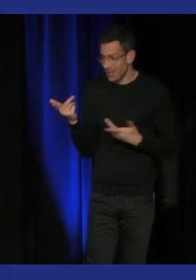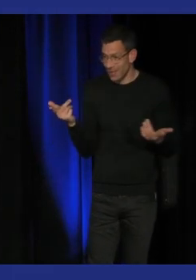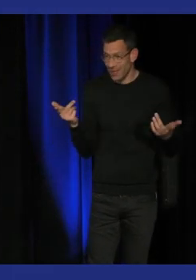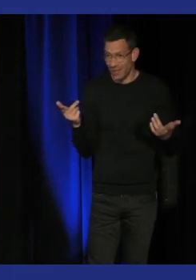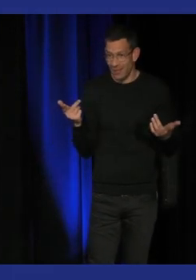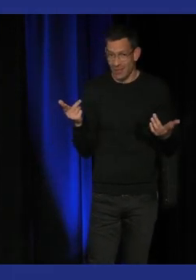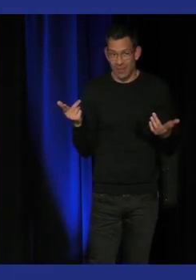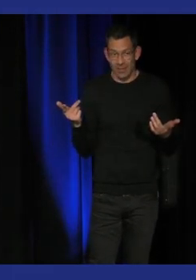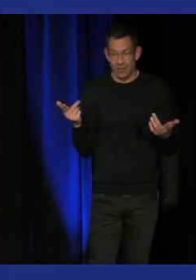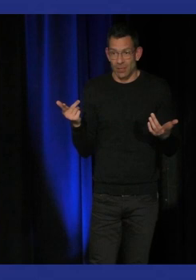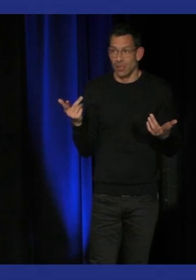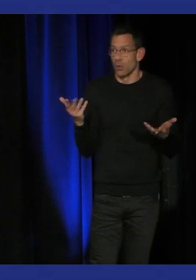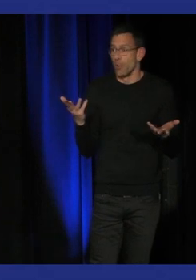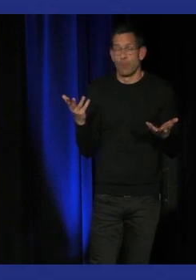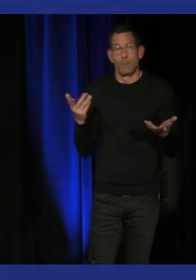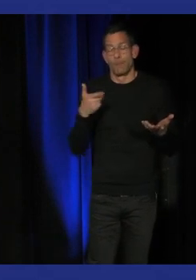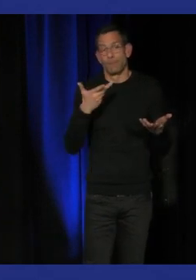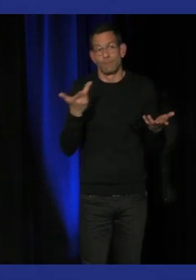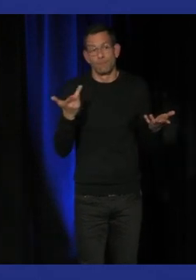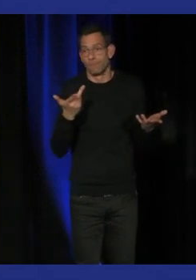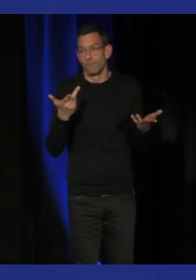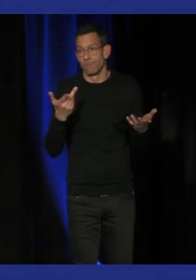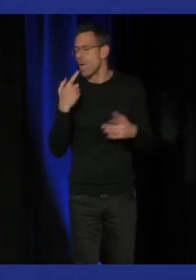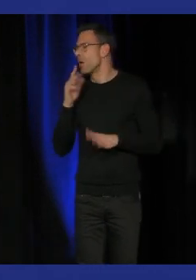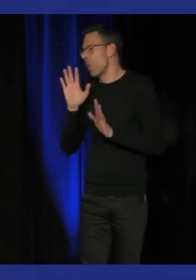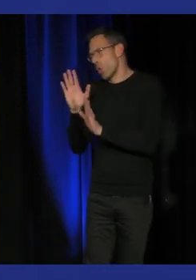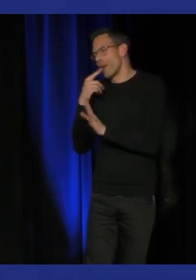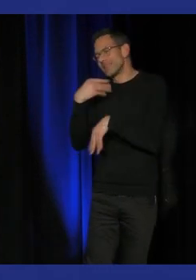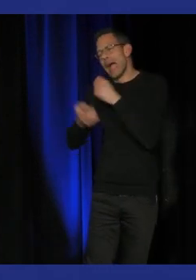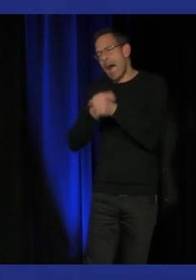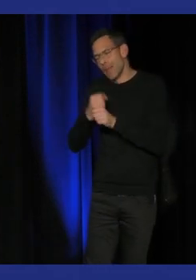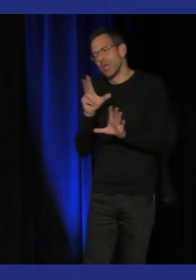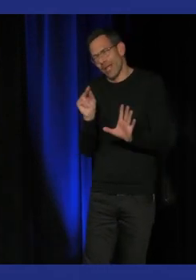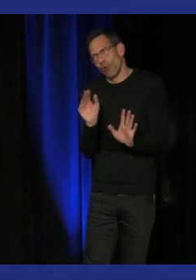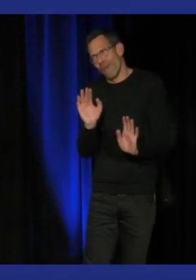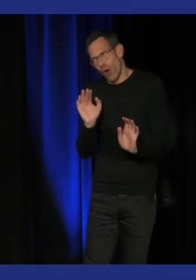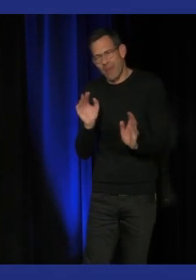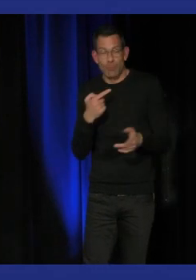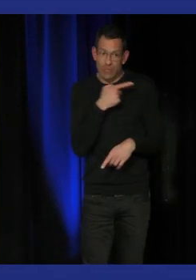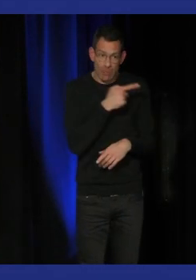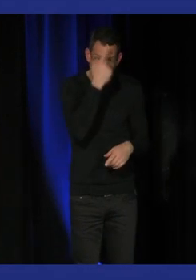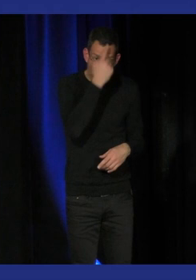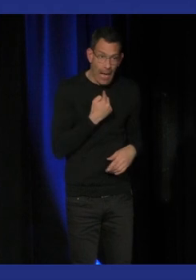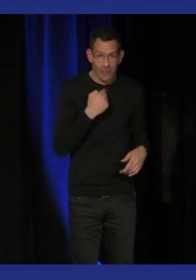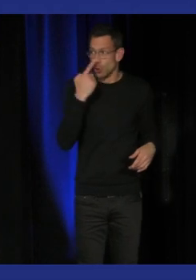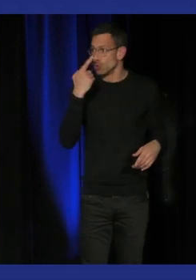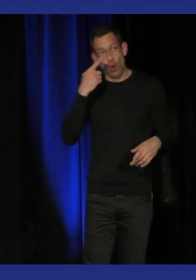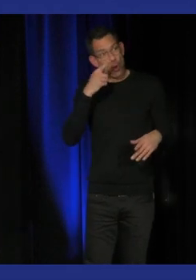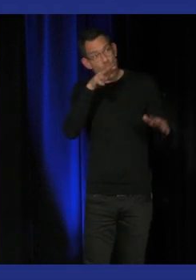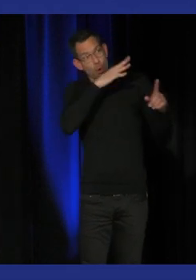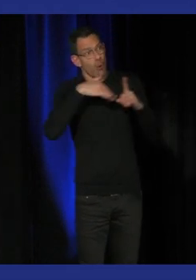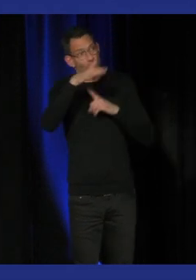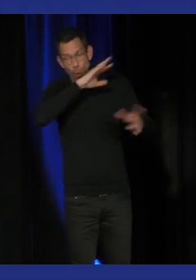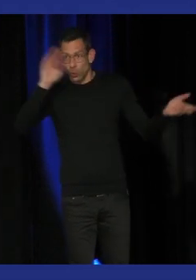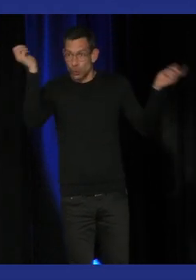qu'on puisse changer l'univers. C'était dans les années 80. Hein. Autour de nous. oui, mais un univers